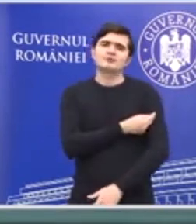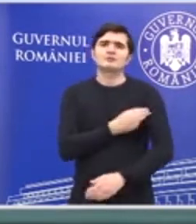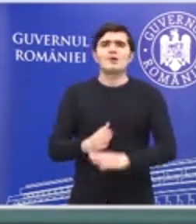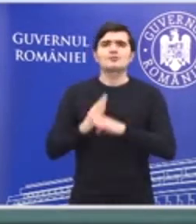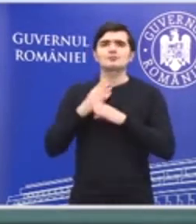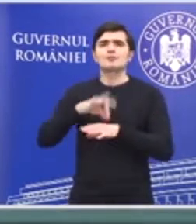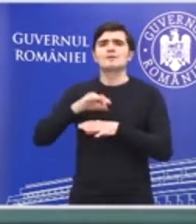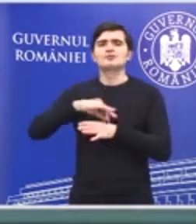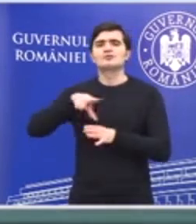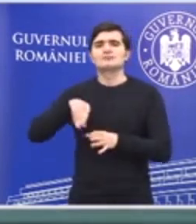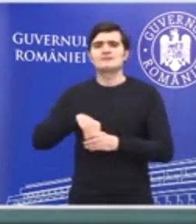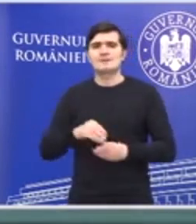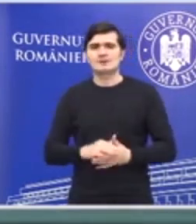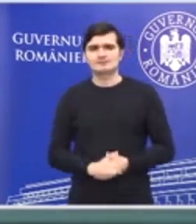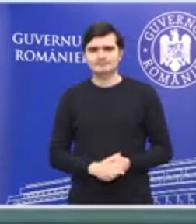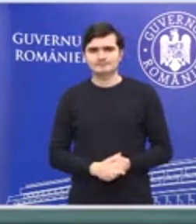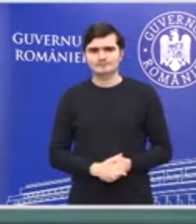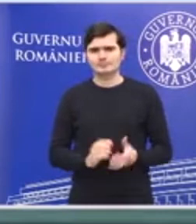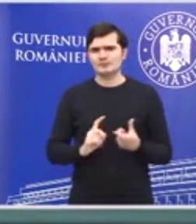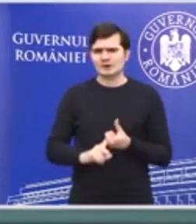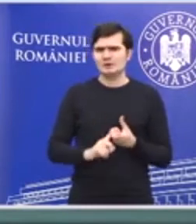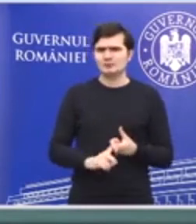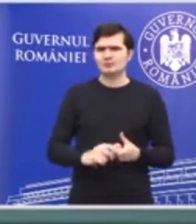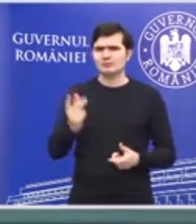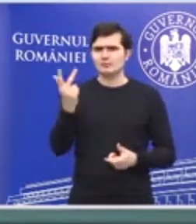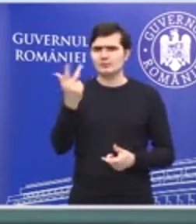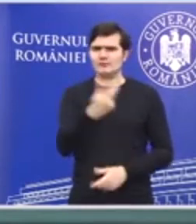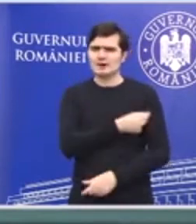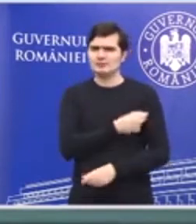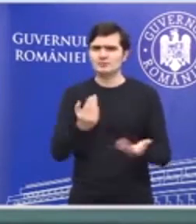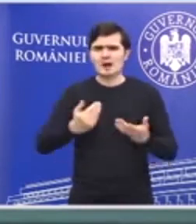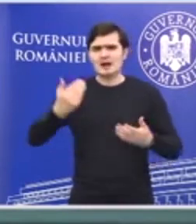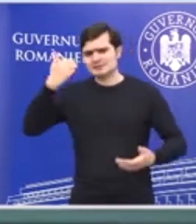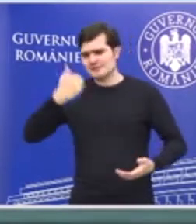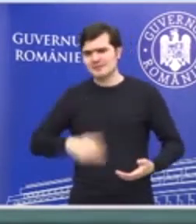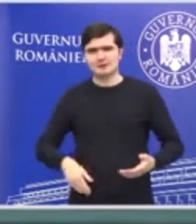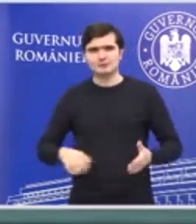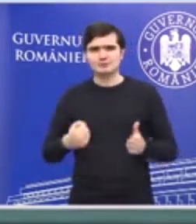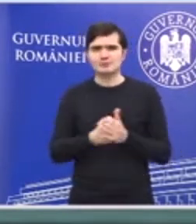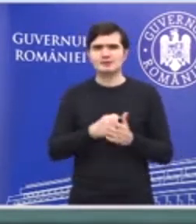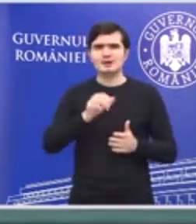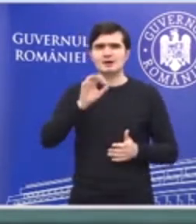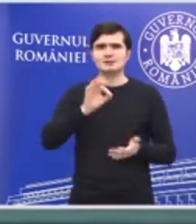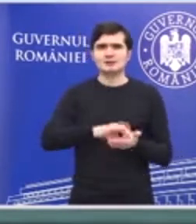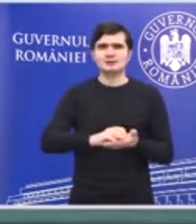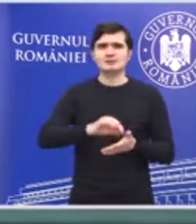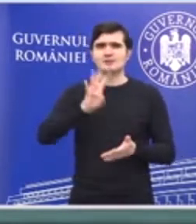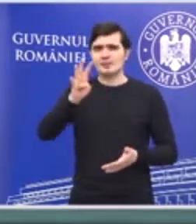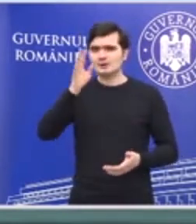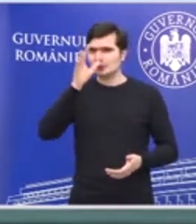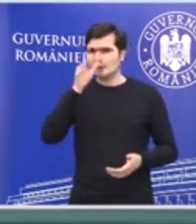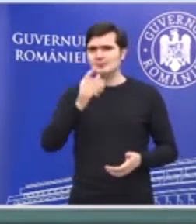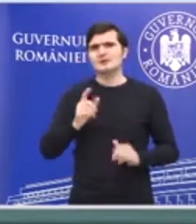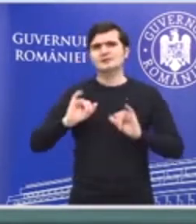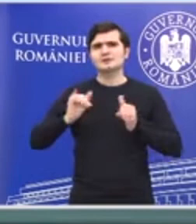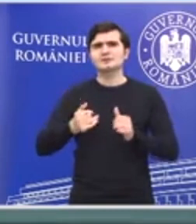familie. Cu privire la dozele de vaccin pierdute, până la data de 4 aprilie inclusiv, s-au